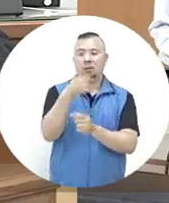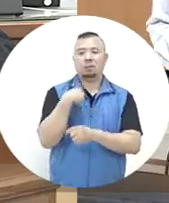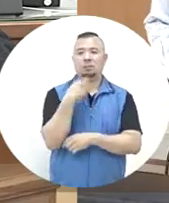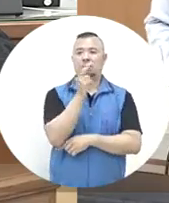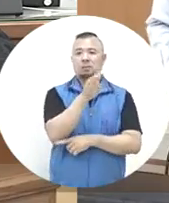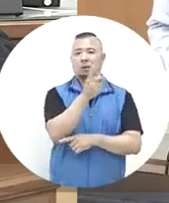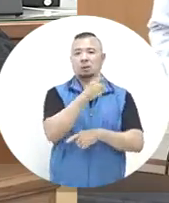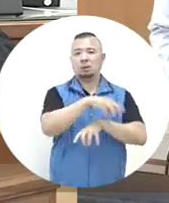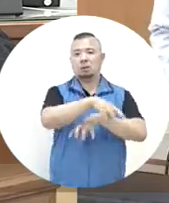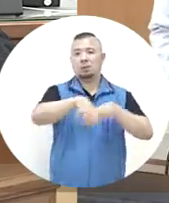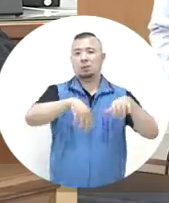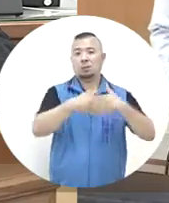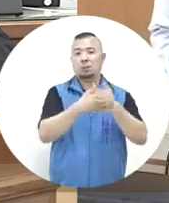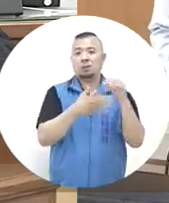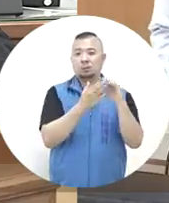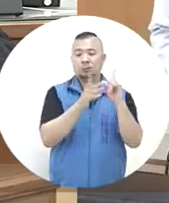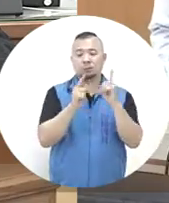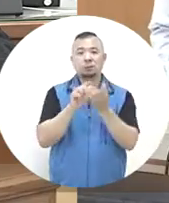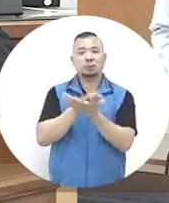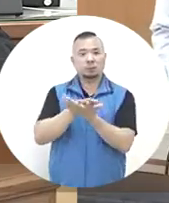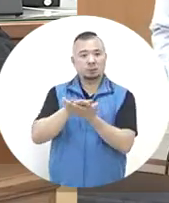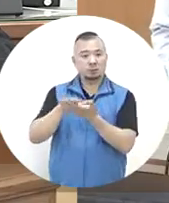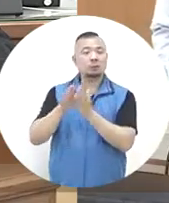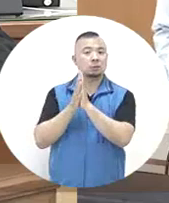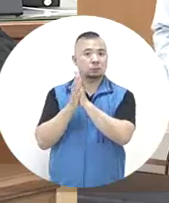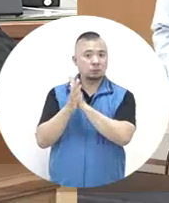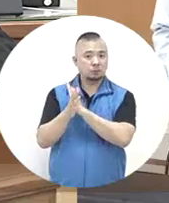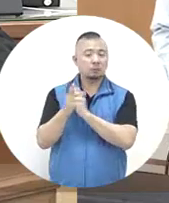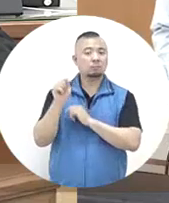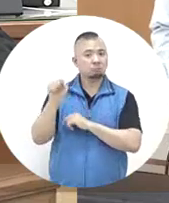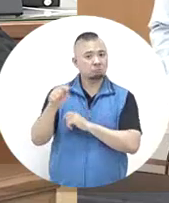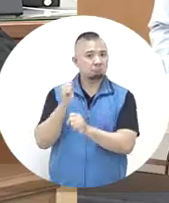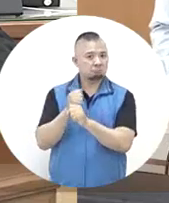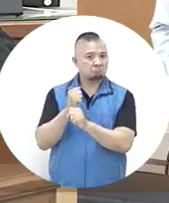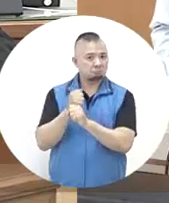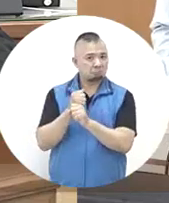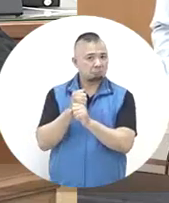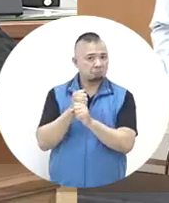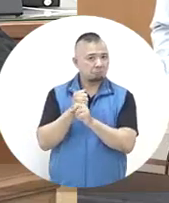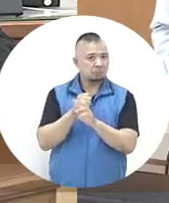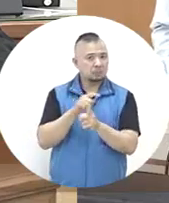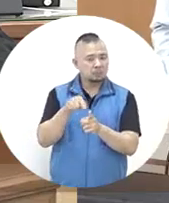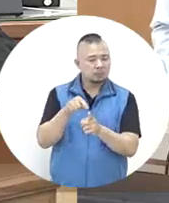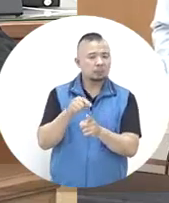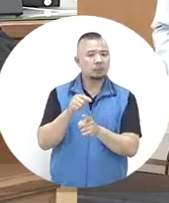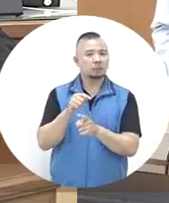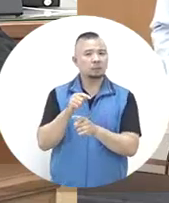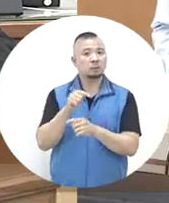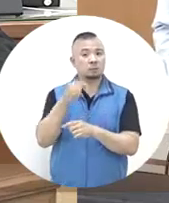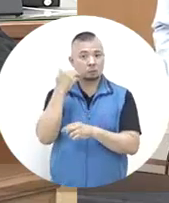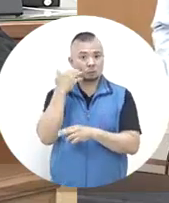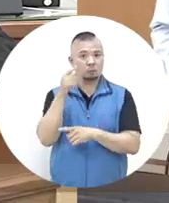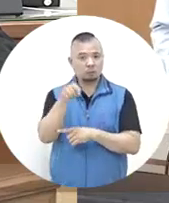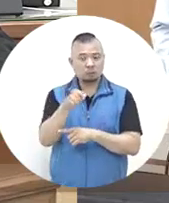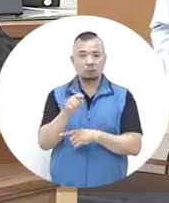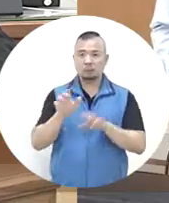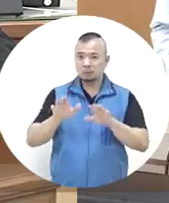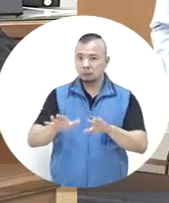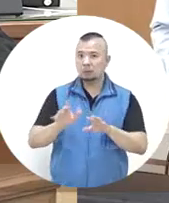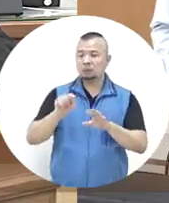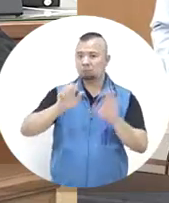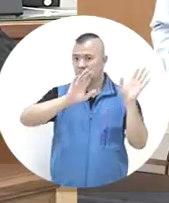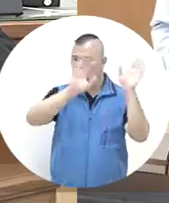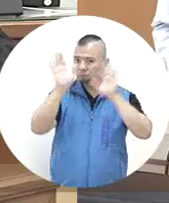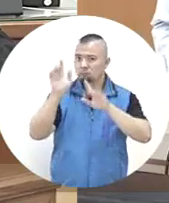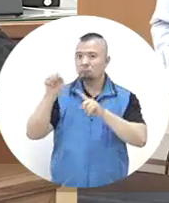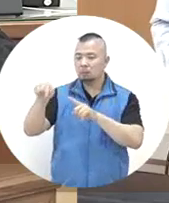洁队在这项工作的运作上会不会带来给民众更多的困扰，如果更多的困扰就把它调